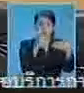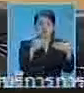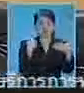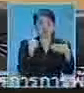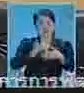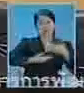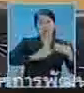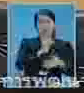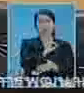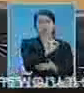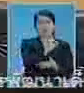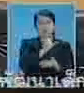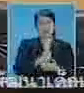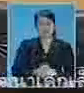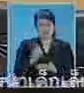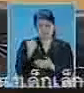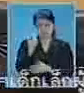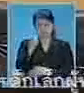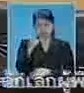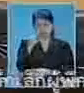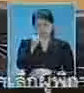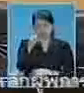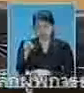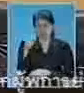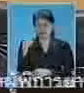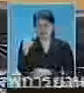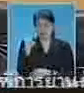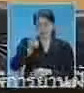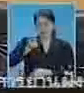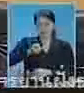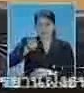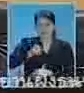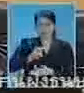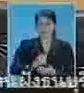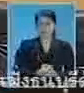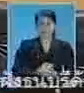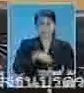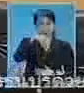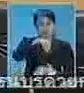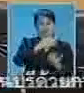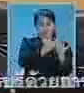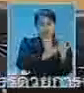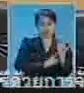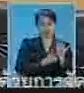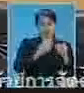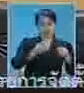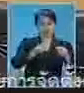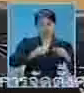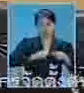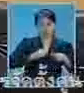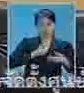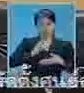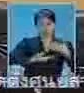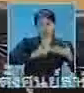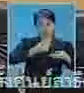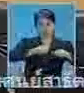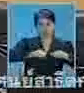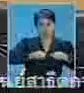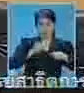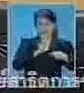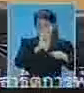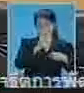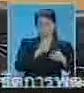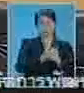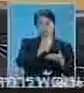15% ของสลากทุกงวดเนี่ยขายไม่ได้และกองสลากไม่รับผิดชอบส่วนนี้ไม่รับซื้อคืนเพราะนั้นผู้ที่